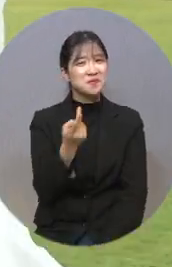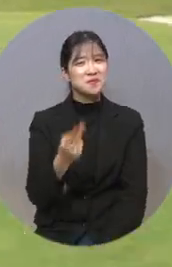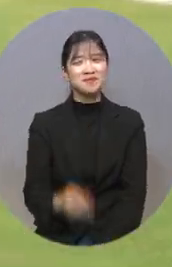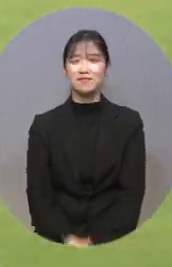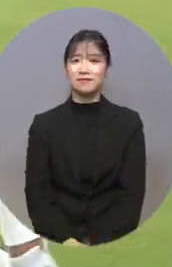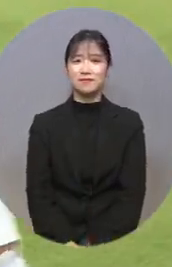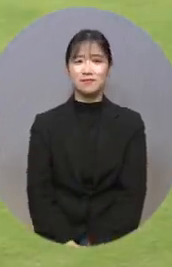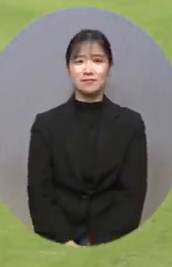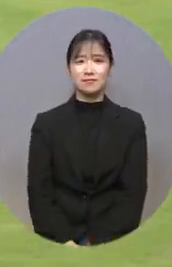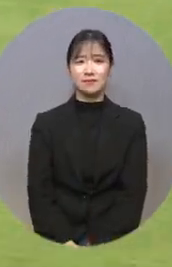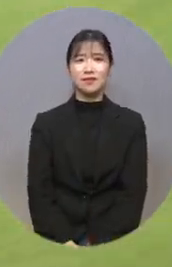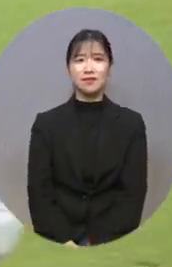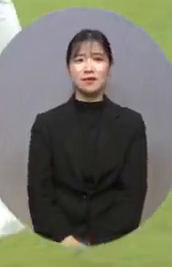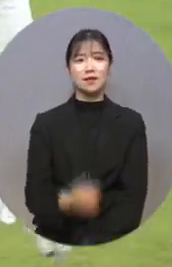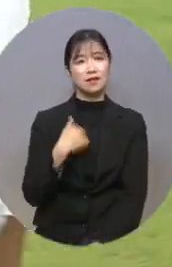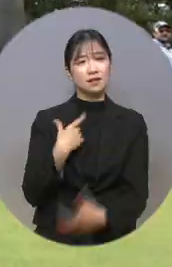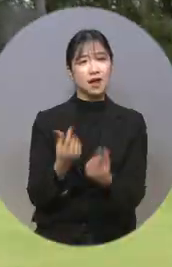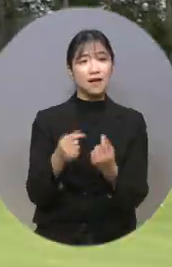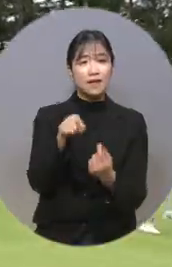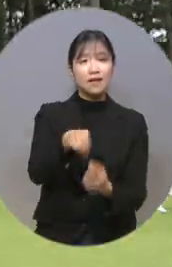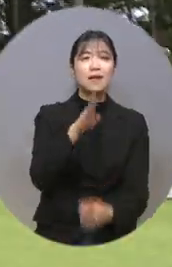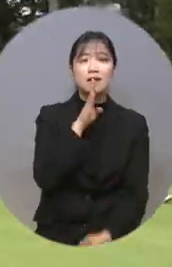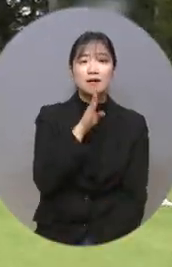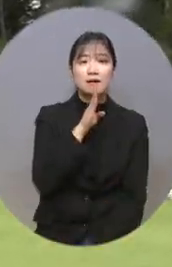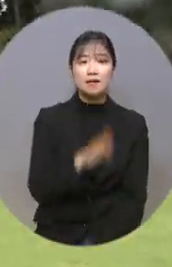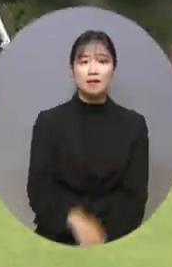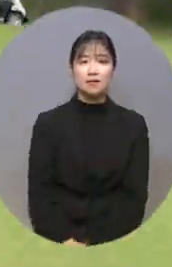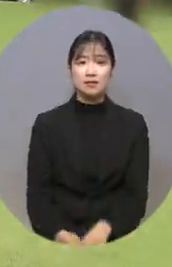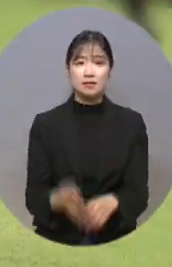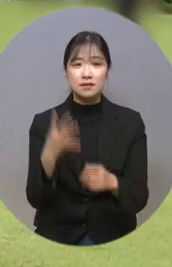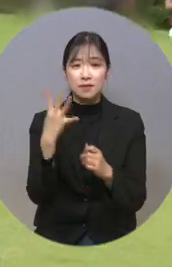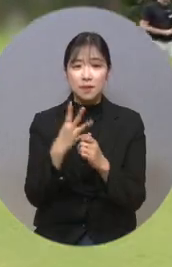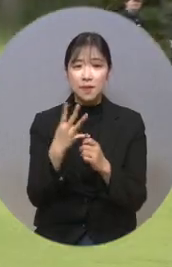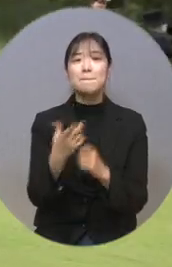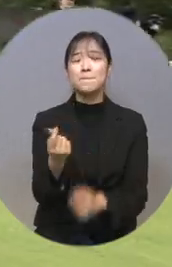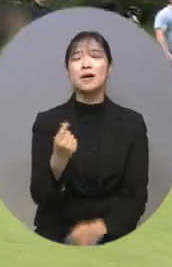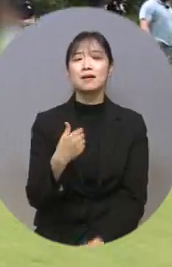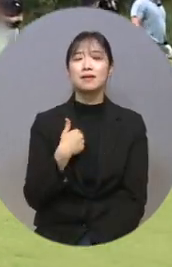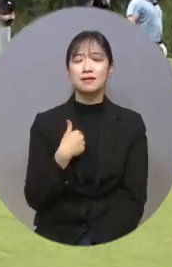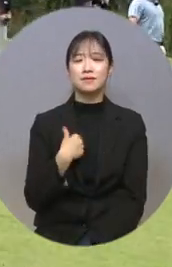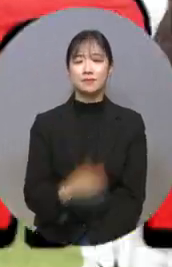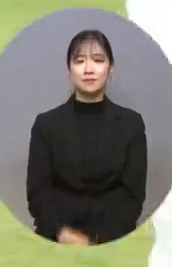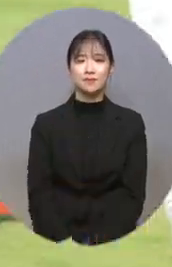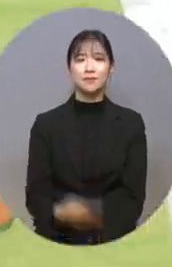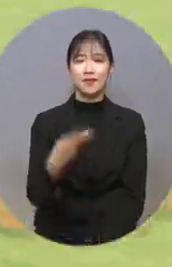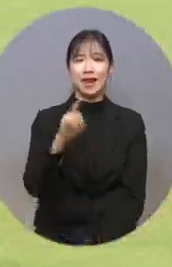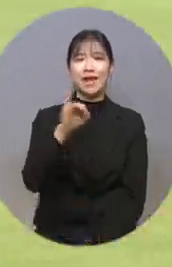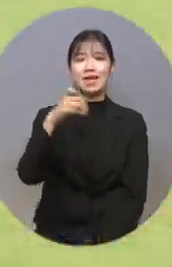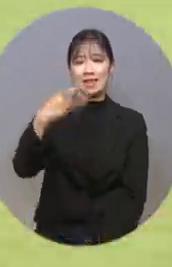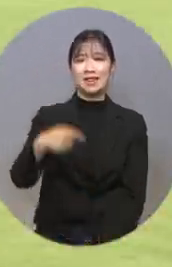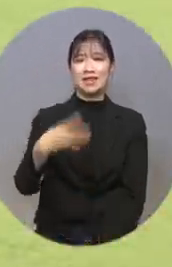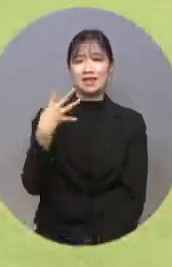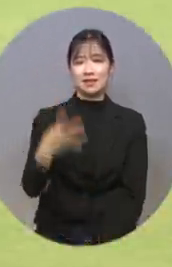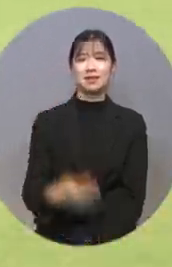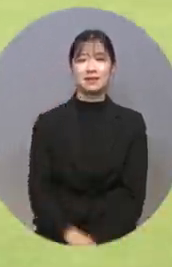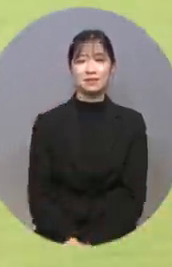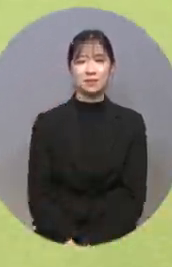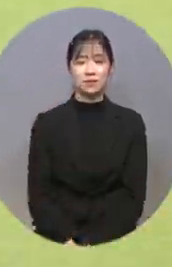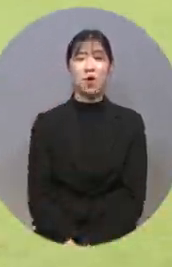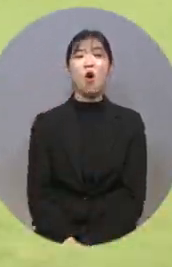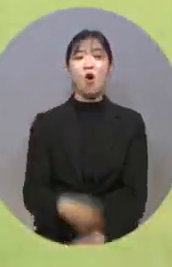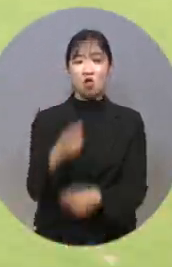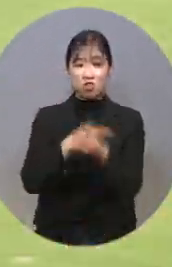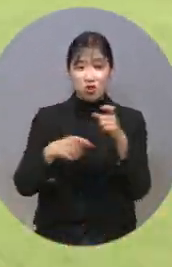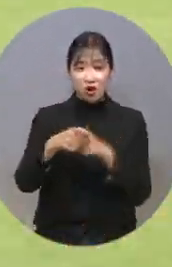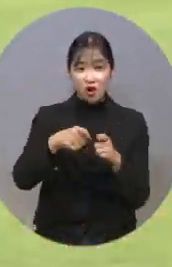막. 아, 이게 내 거 같아. 나 깎여갖고. 타이틀 4번. 유진 공주님? 어? 뭐야? 맞아, 맞아. 이게 타이틀 4번이다. 저기 됐어. 와, 더 나갔어. 여기 와,